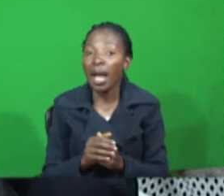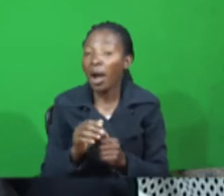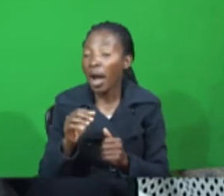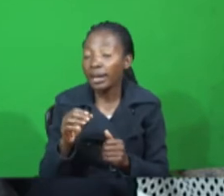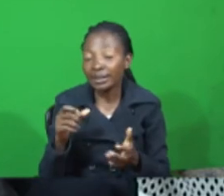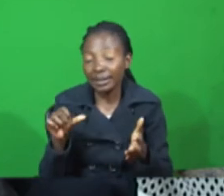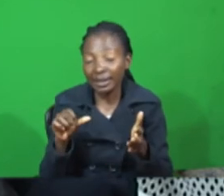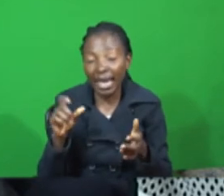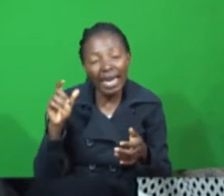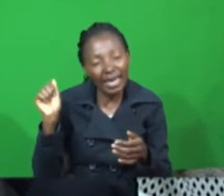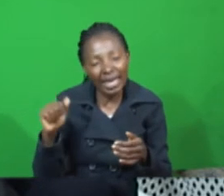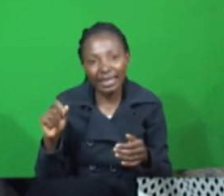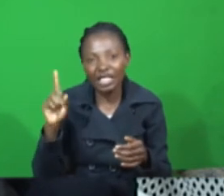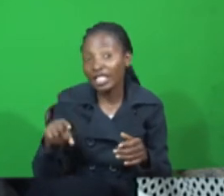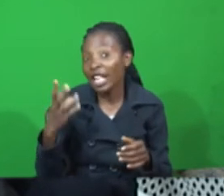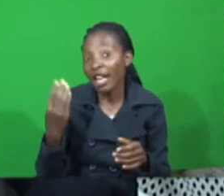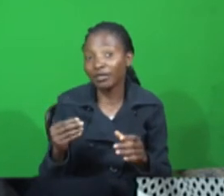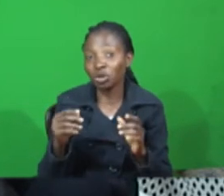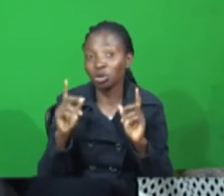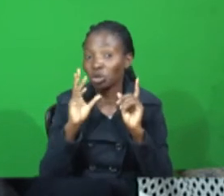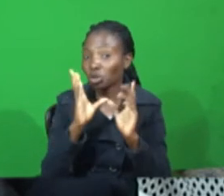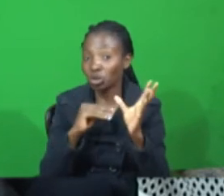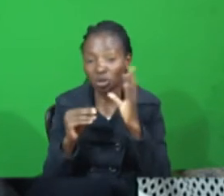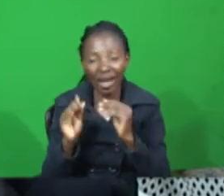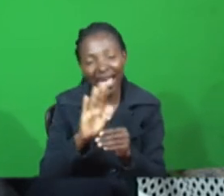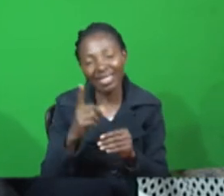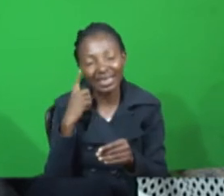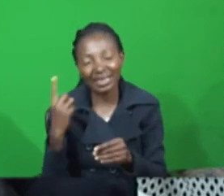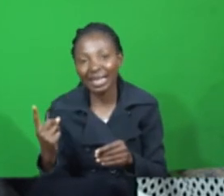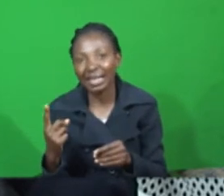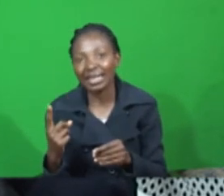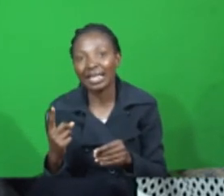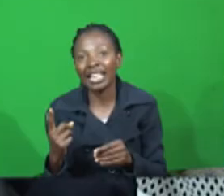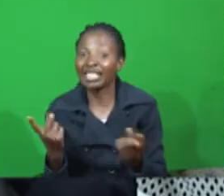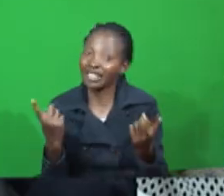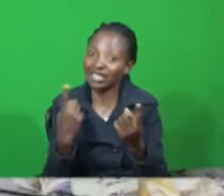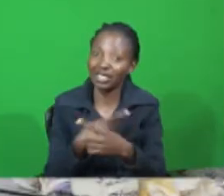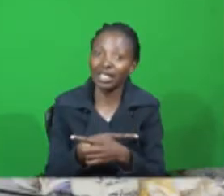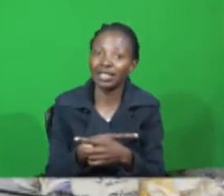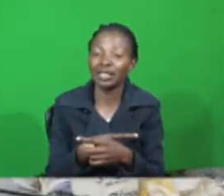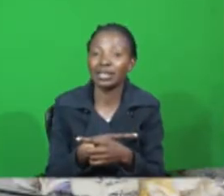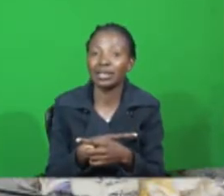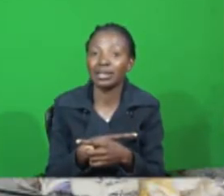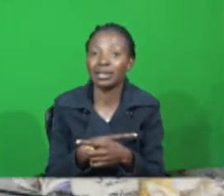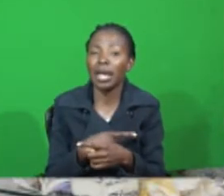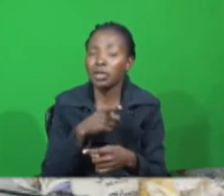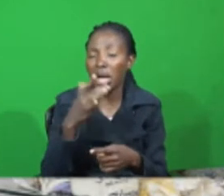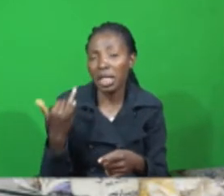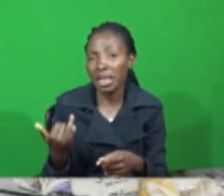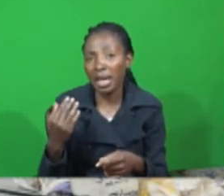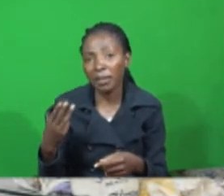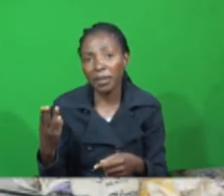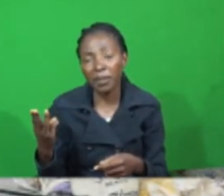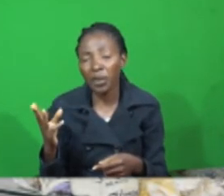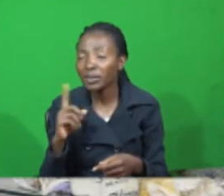zatingati kutongo taura. Nekutu po kutaura wa mwanonzwa. Wana ino tirimuka utopunyuka. Because imimu hachidiki walikutera